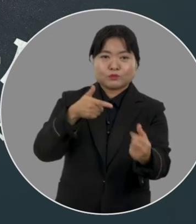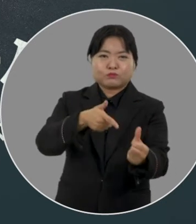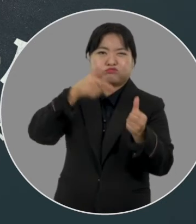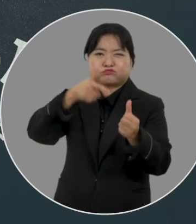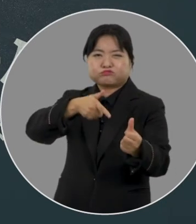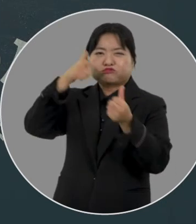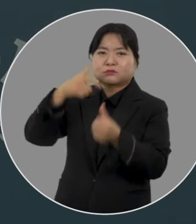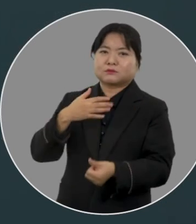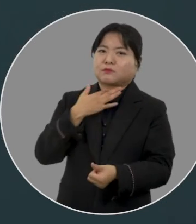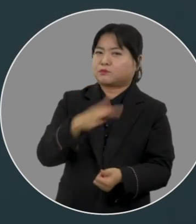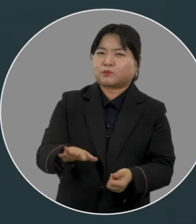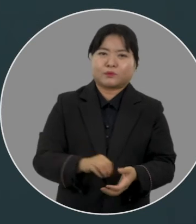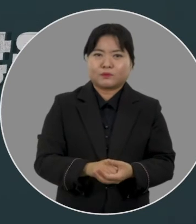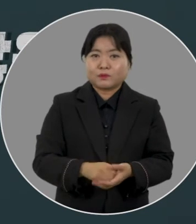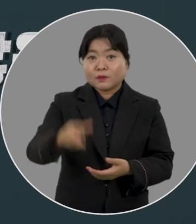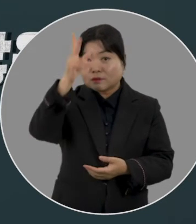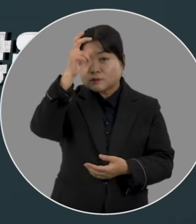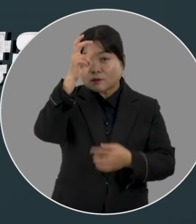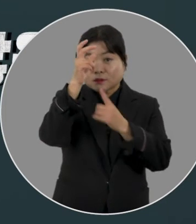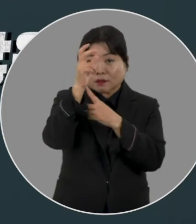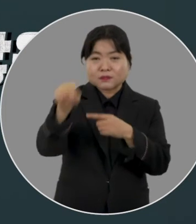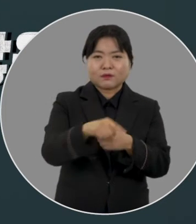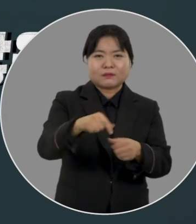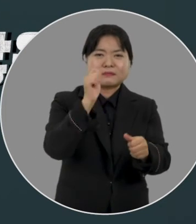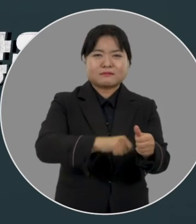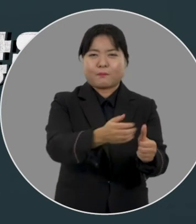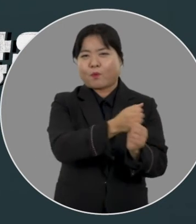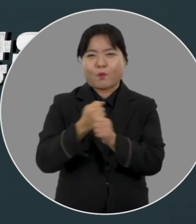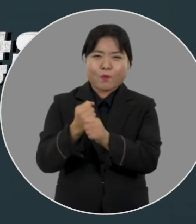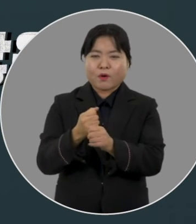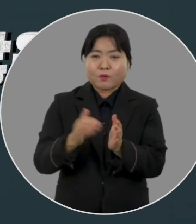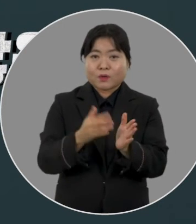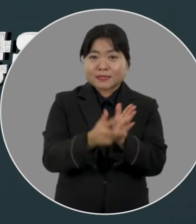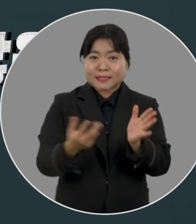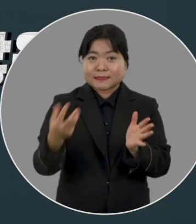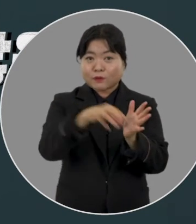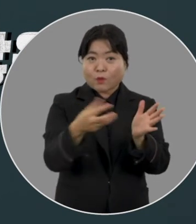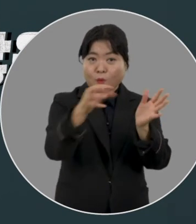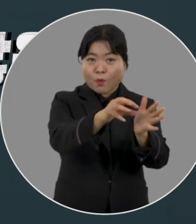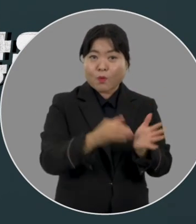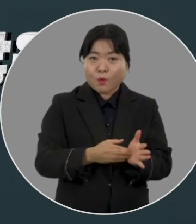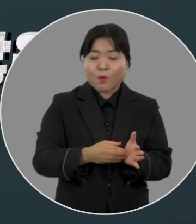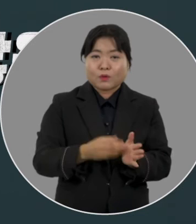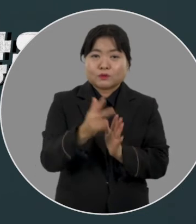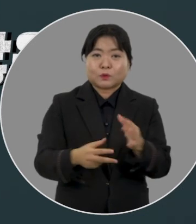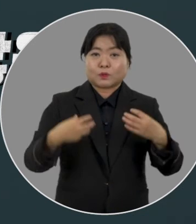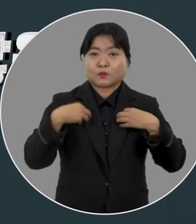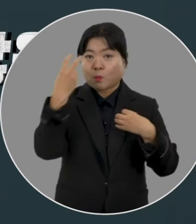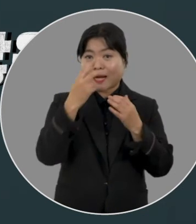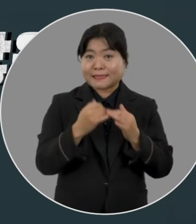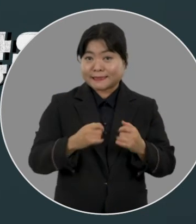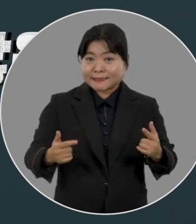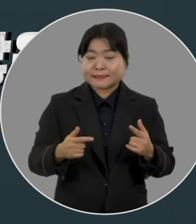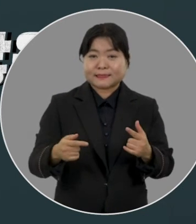죽인 적이 없어요. 경찰은 이들을 체포했고 기차에 실었고, 그다음 철도청